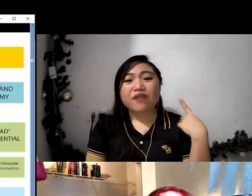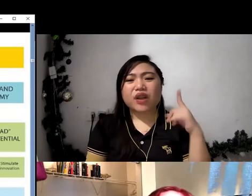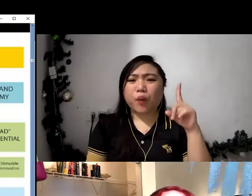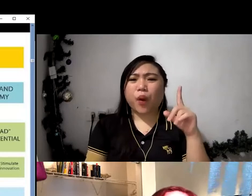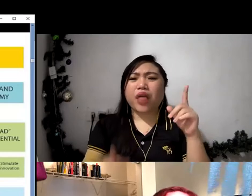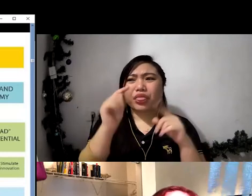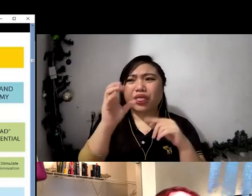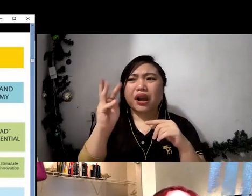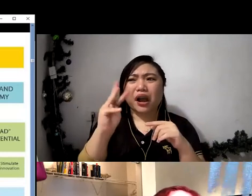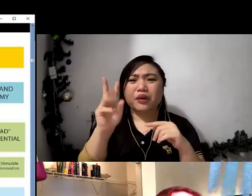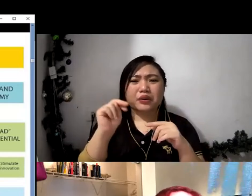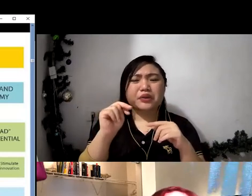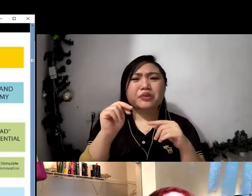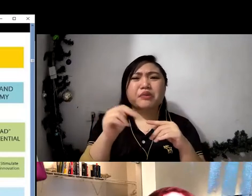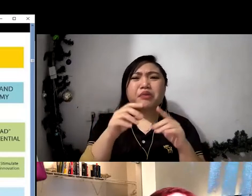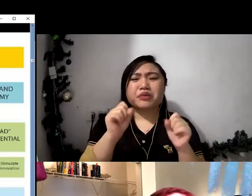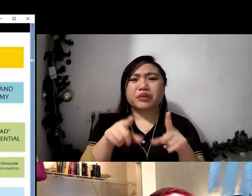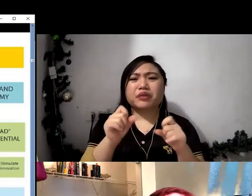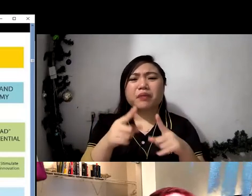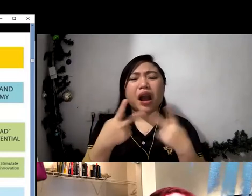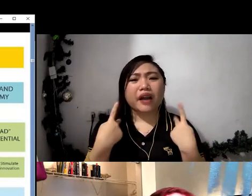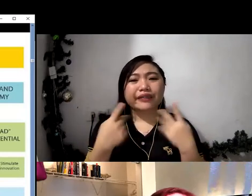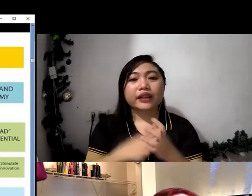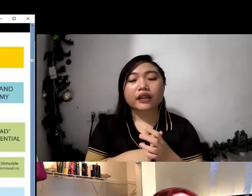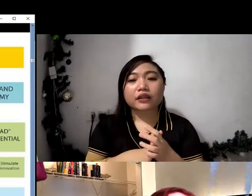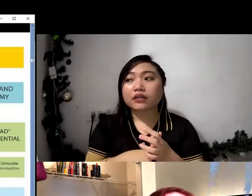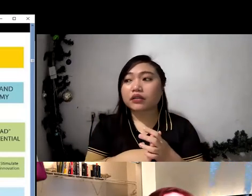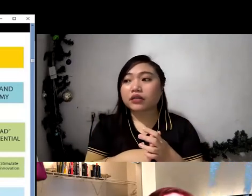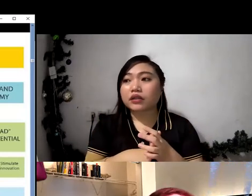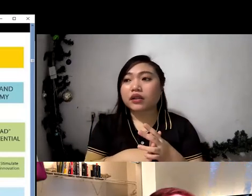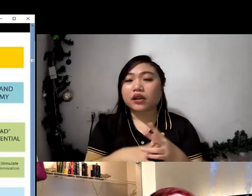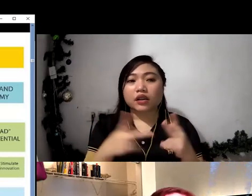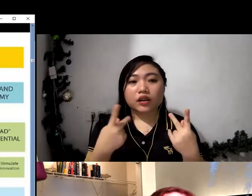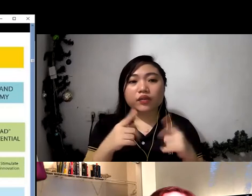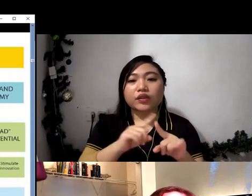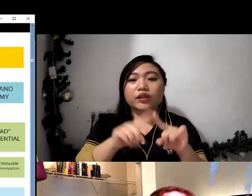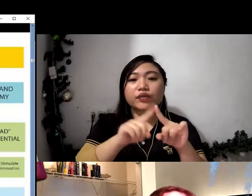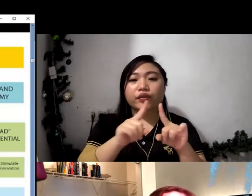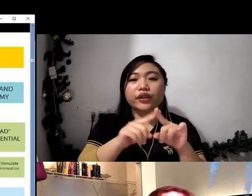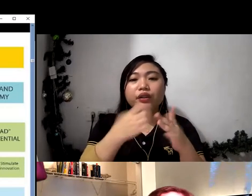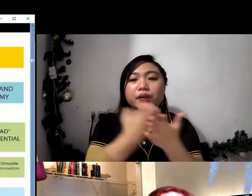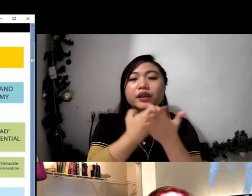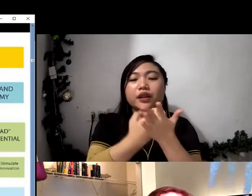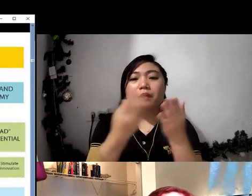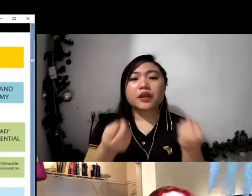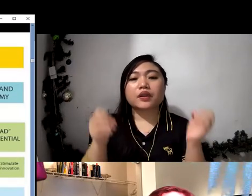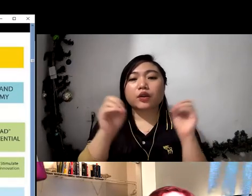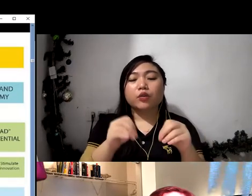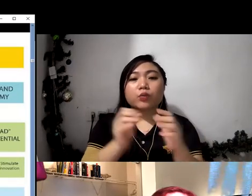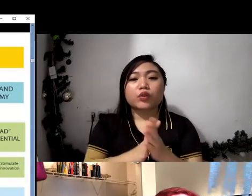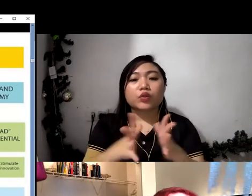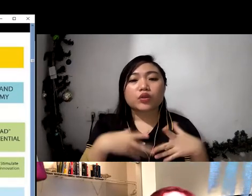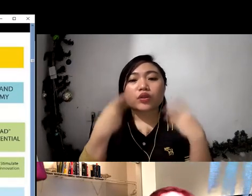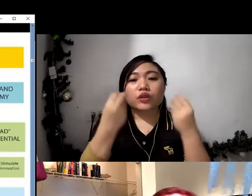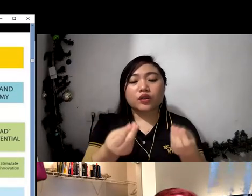So how do we reduce inequality? And it is not just about economic opportunity, no, it's also about, you know, giving, you know,